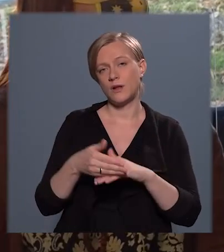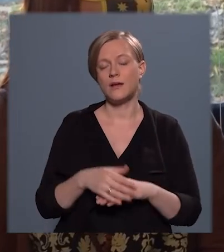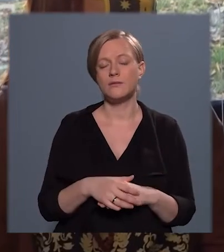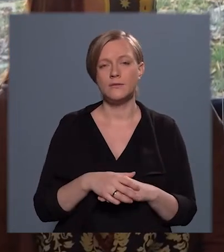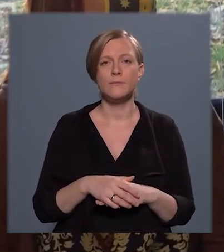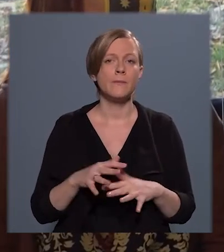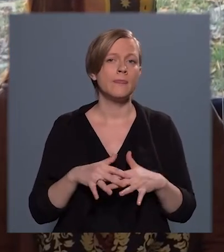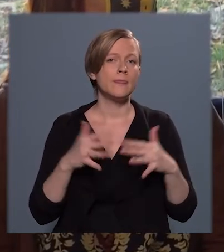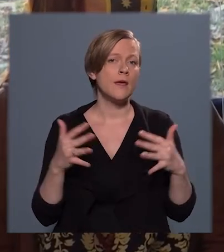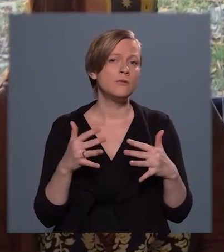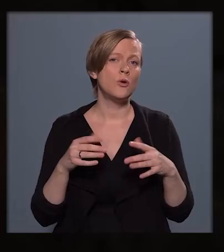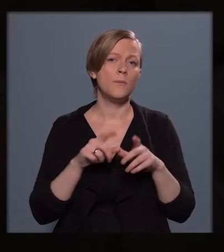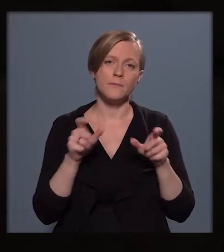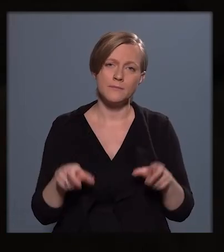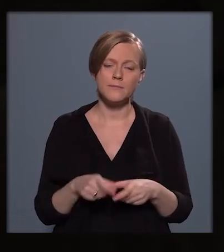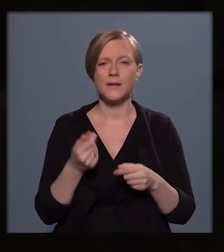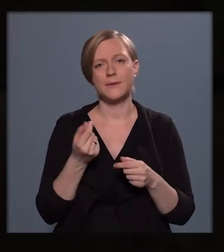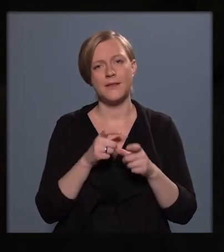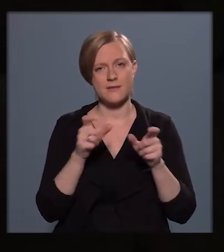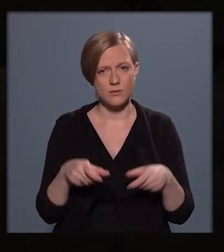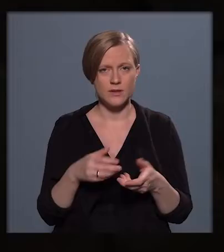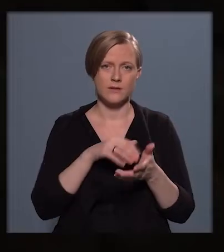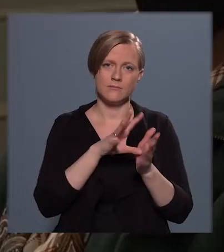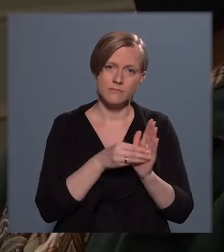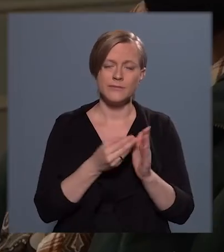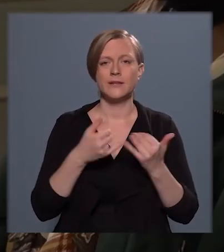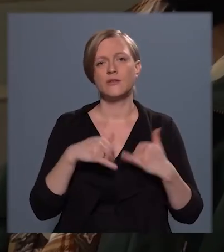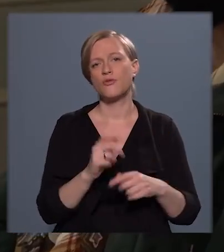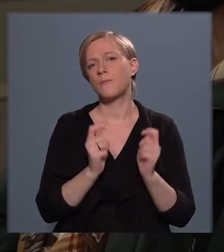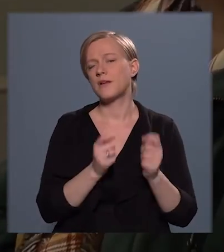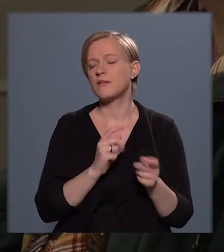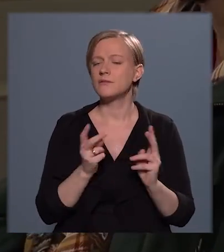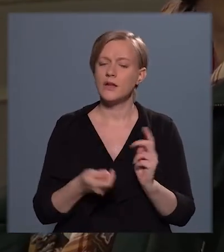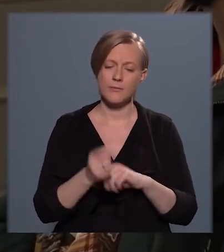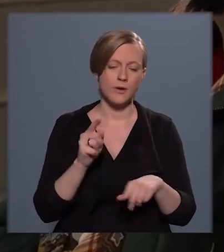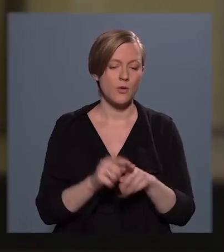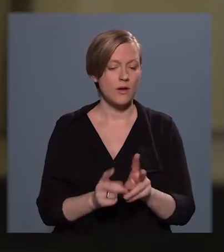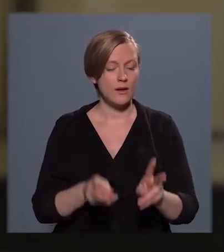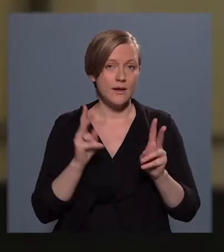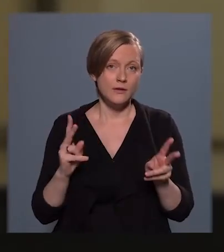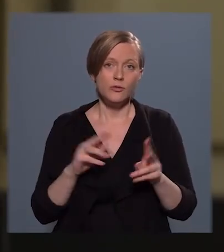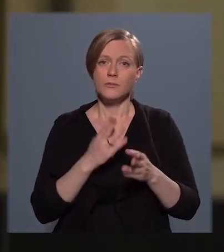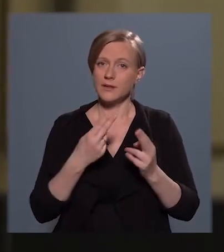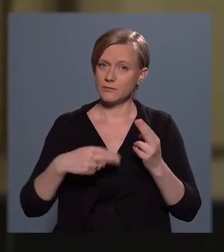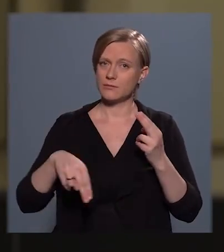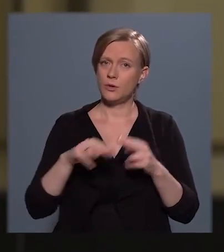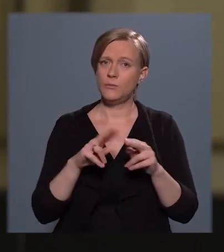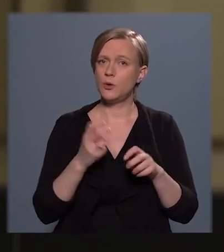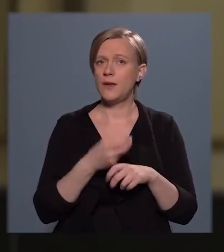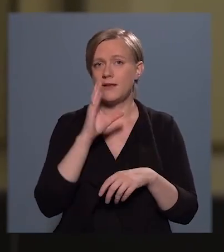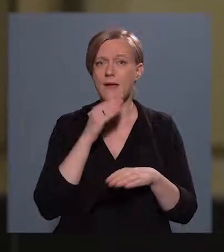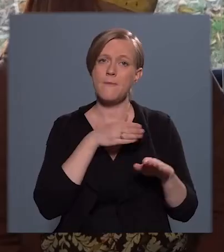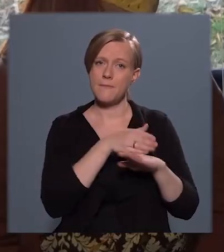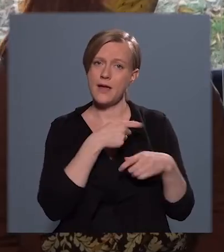nagyobb kerettel, pénzügyi kerettel indítsunk egy pályázatot, találjuk meg annak a lehetőségét, hogy minél több kőbányai emberhez juttassunk